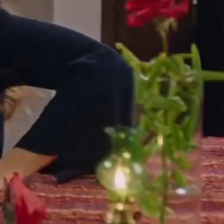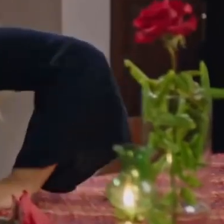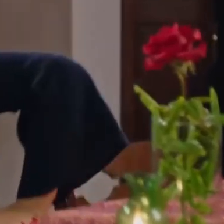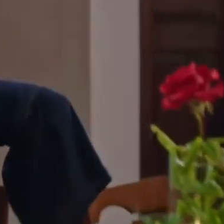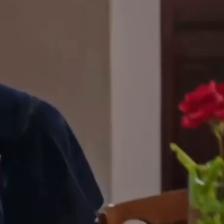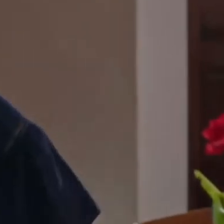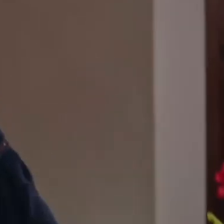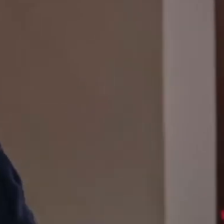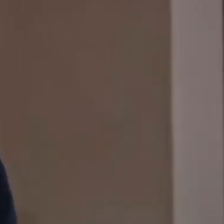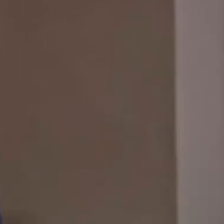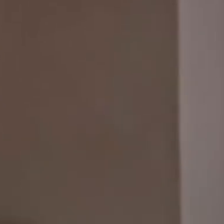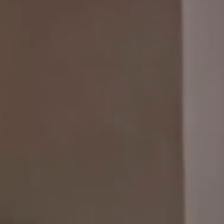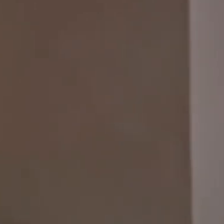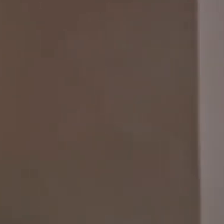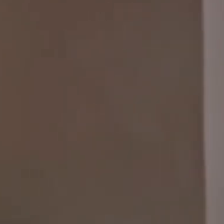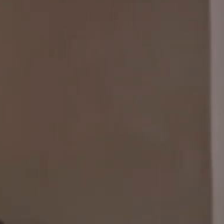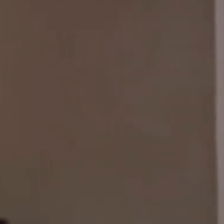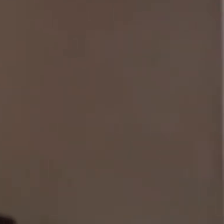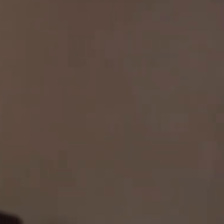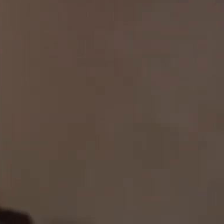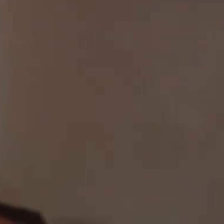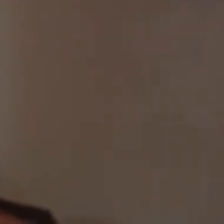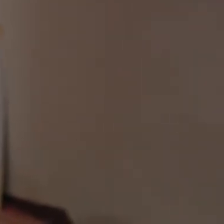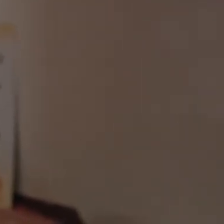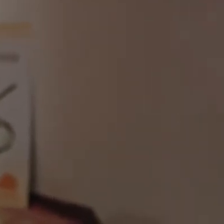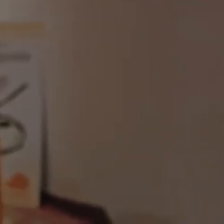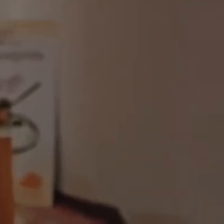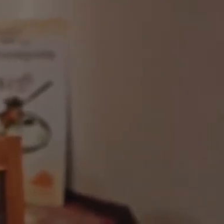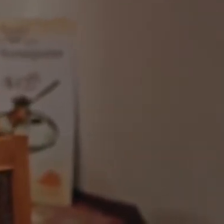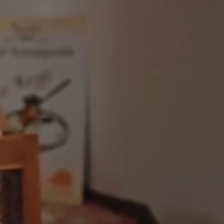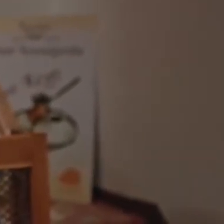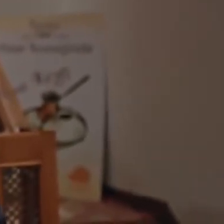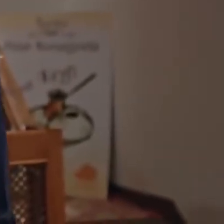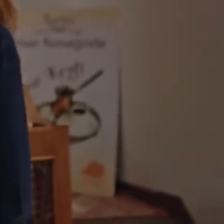Tohumunda ayrılık varsa aşkın,